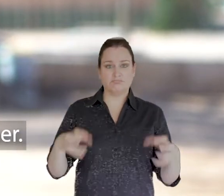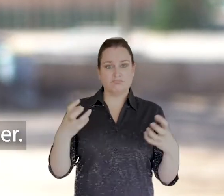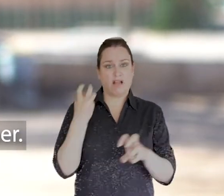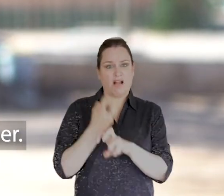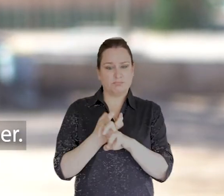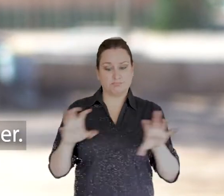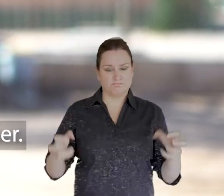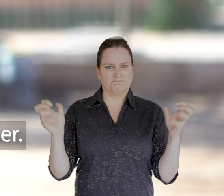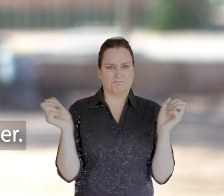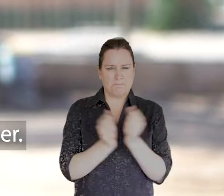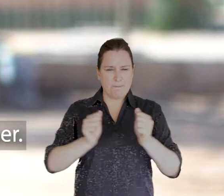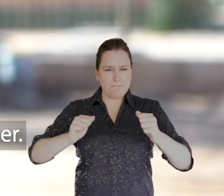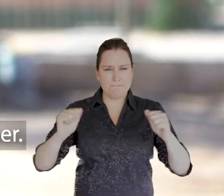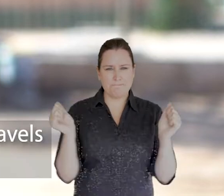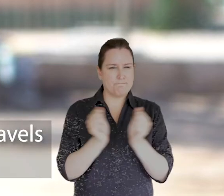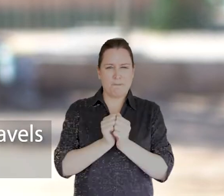dan moet ons die klippe sit en klap.